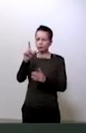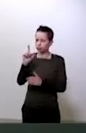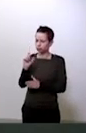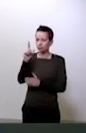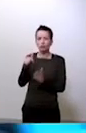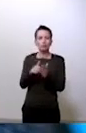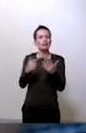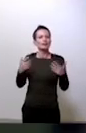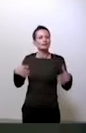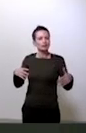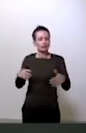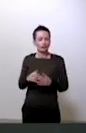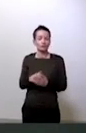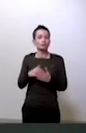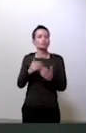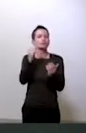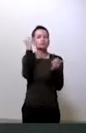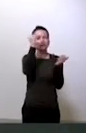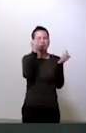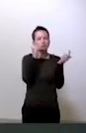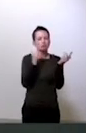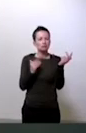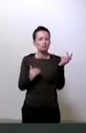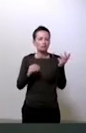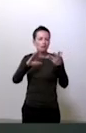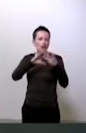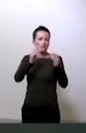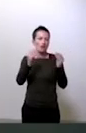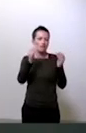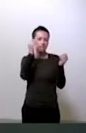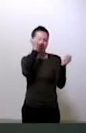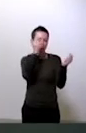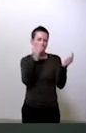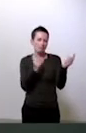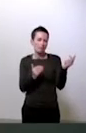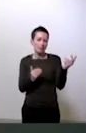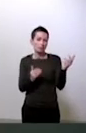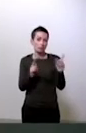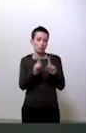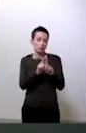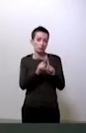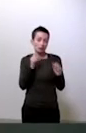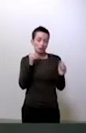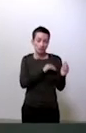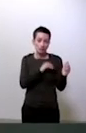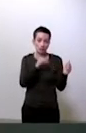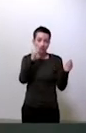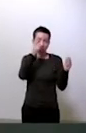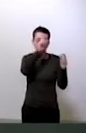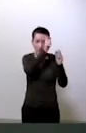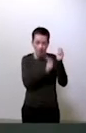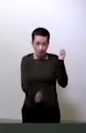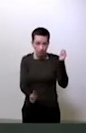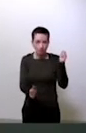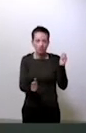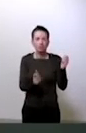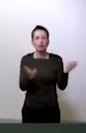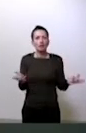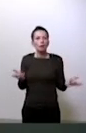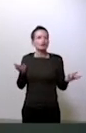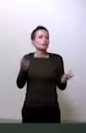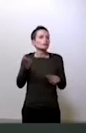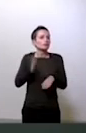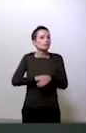2019. Voilà les différentes figures et la vitesse à laquelle tout cela s'est déroulé. Donc